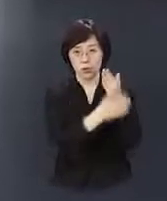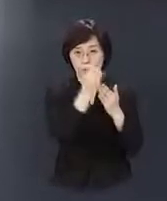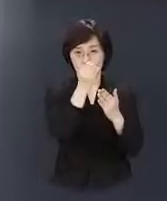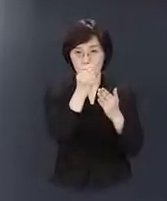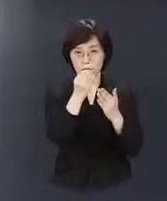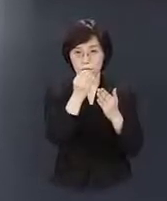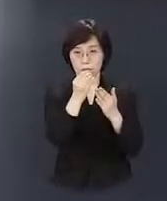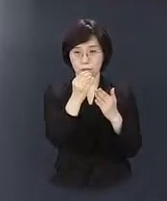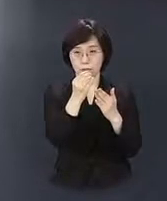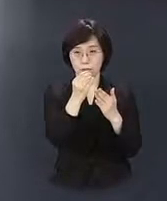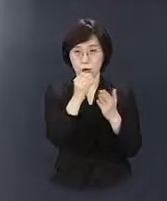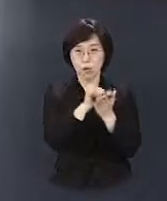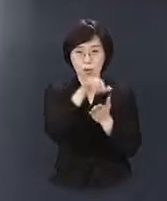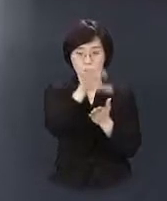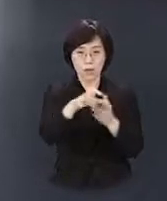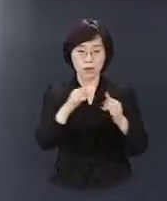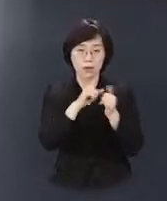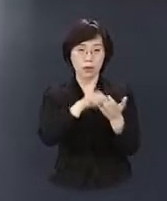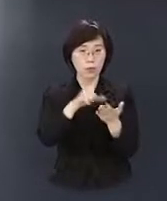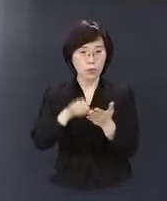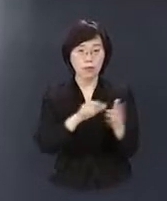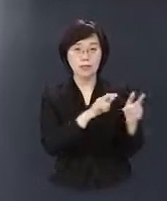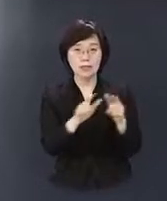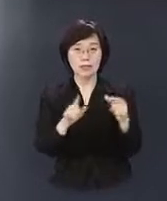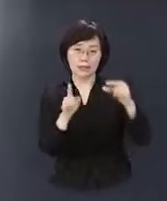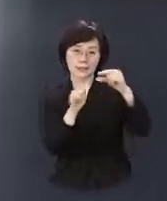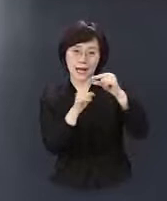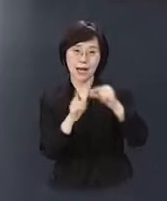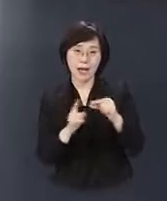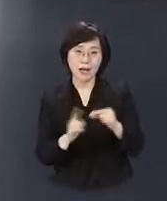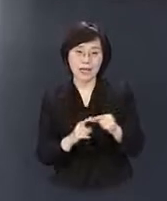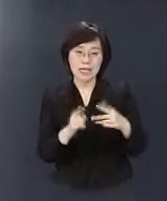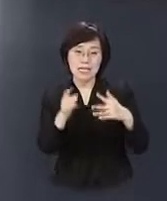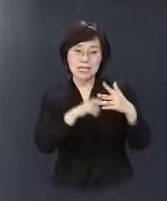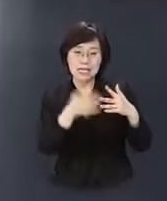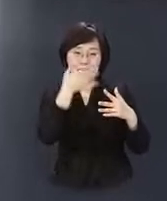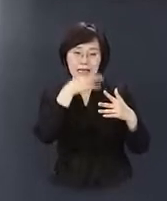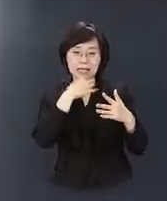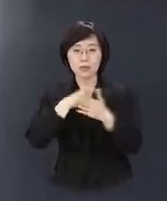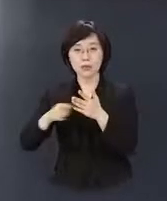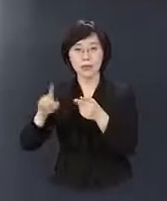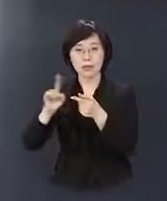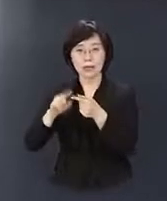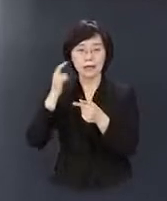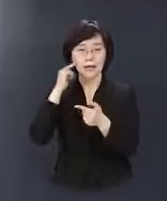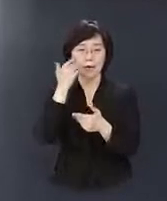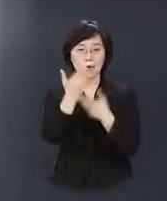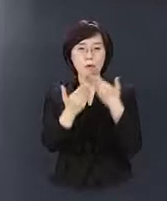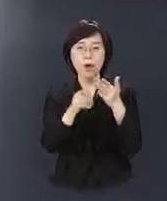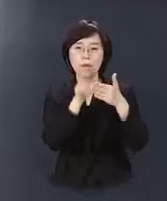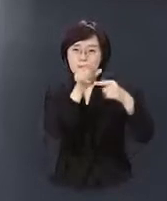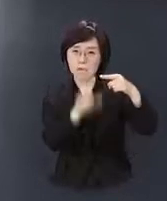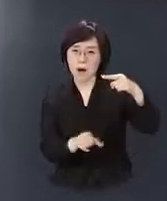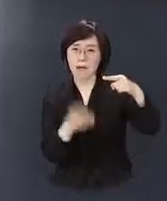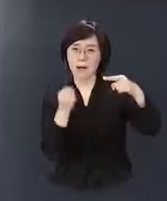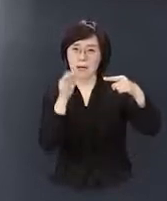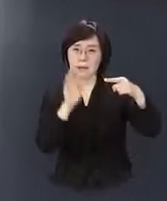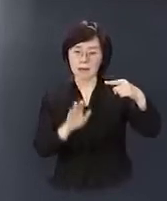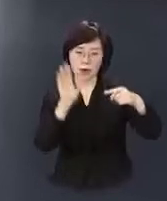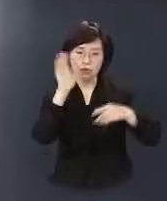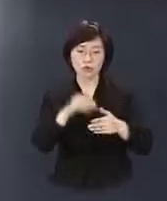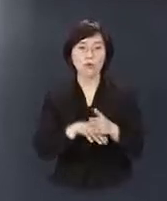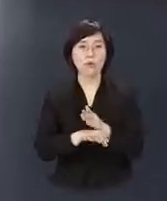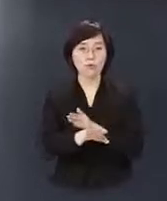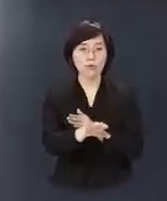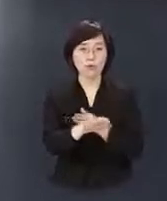공항 주민투표 이런 주 자들로 이해득실을 에 따른 의견 표명이 주를 이뤘는데 요 추 강 후에